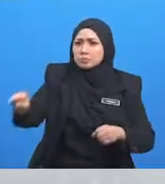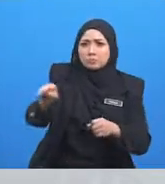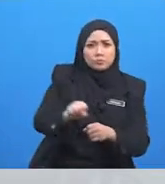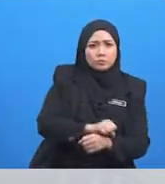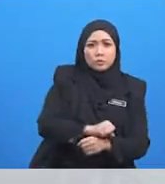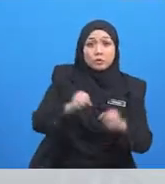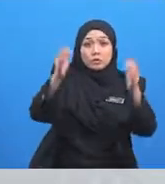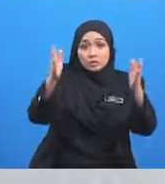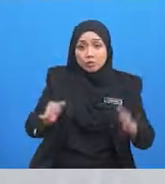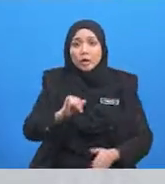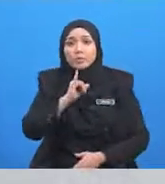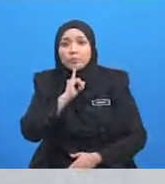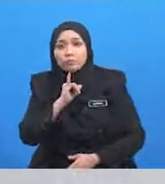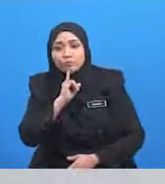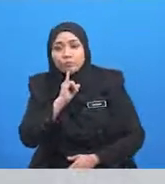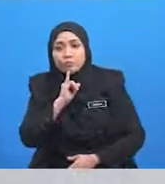sempurna seorang ibu